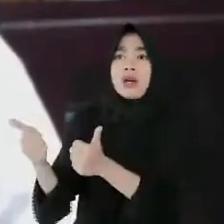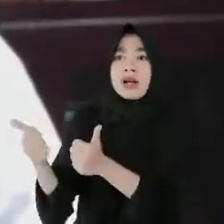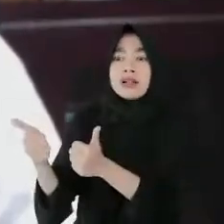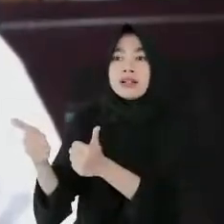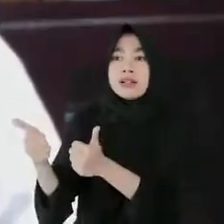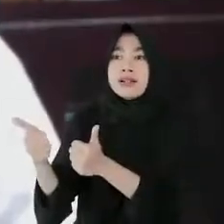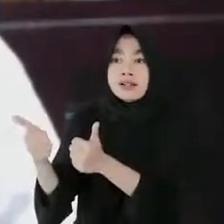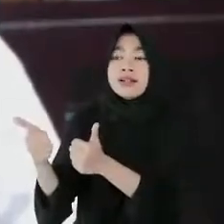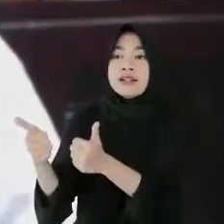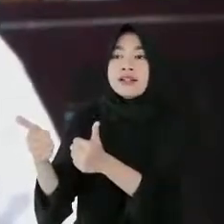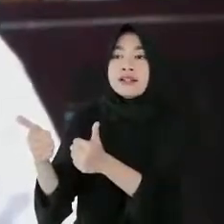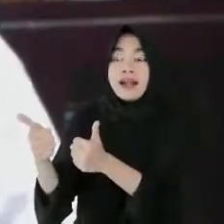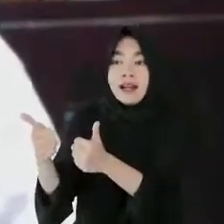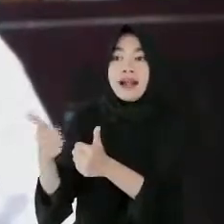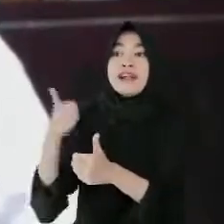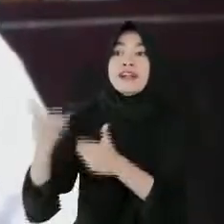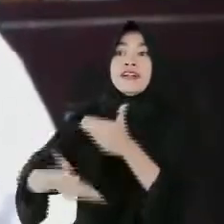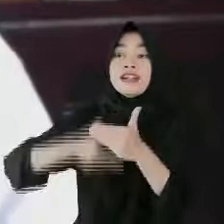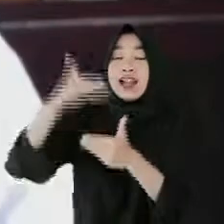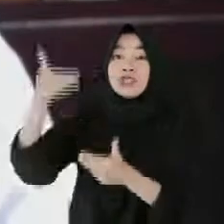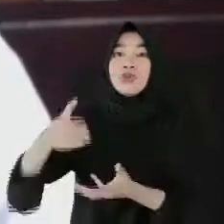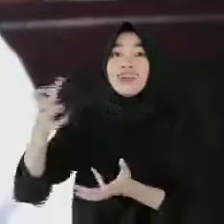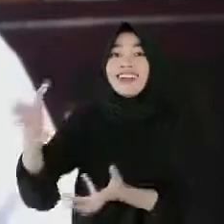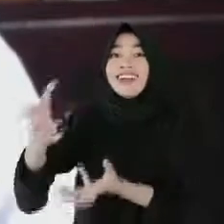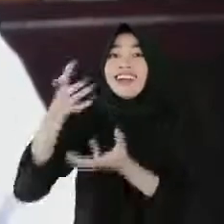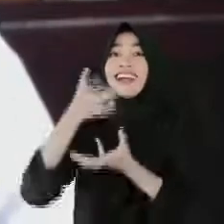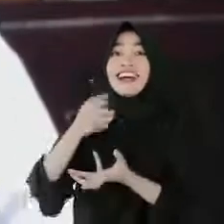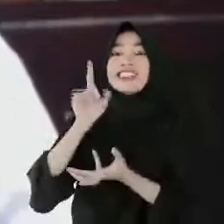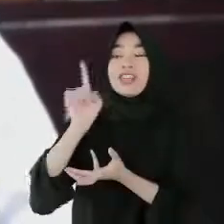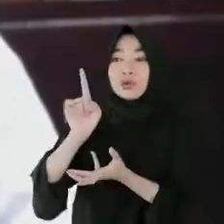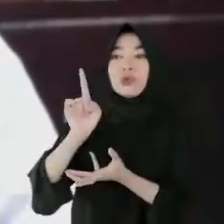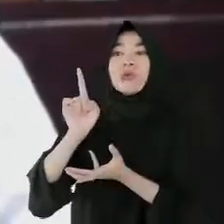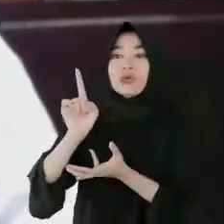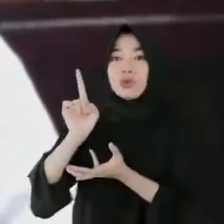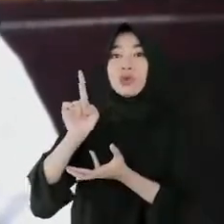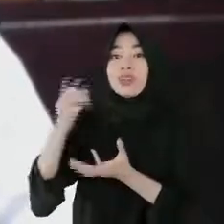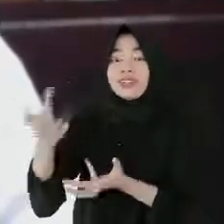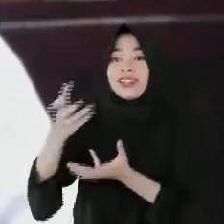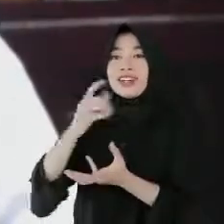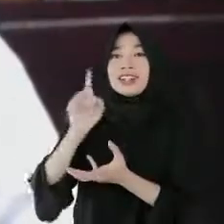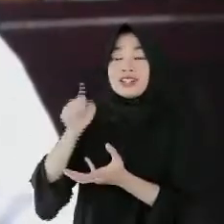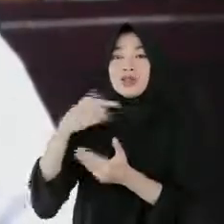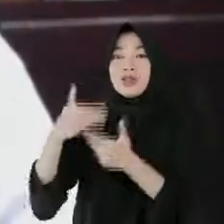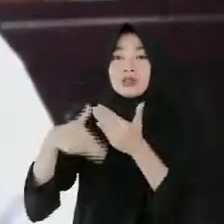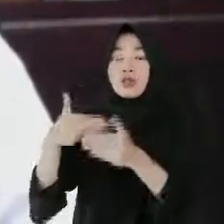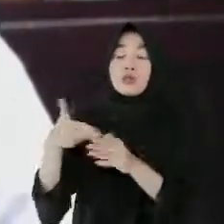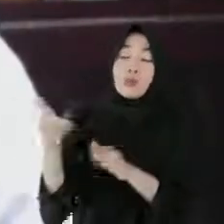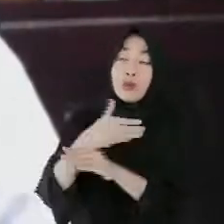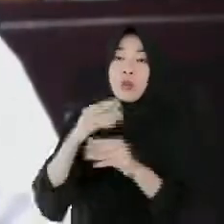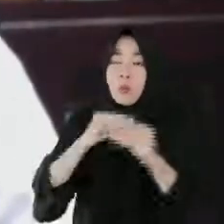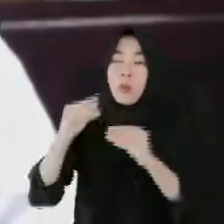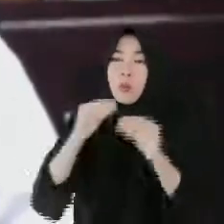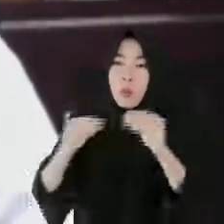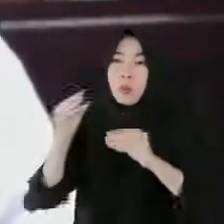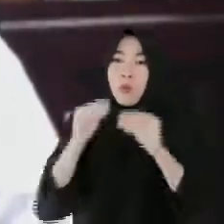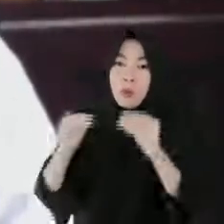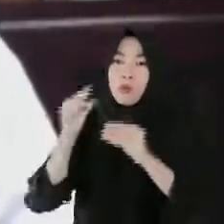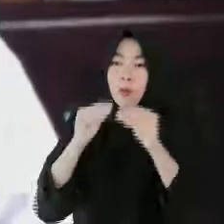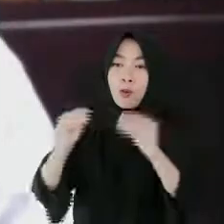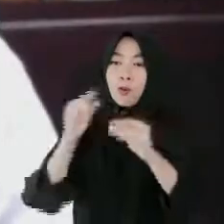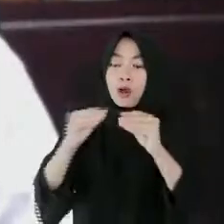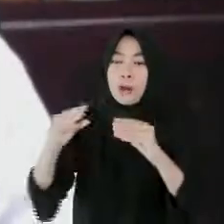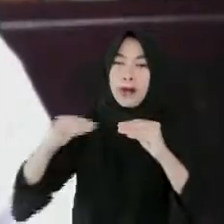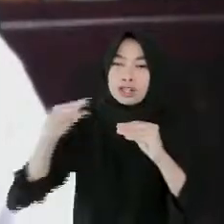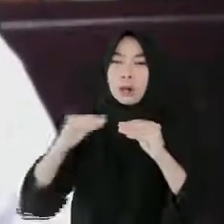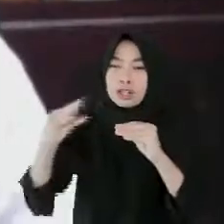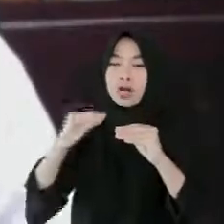ternyata pada saat 31 sekarang dari liga itu jalan meskipun kemudian harus ada rapat juga bersama dipimpin oleh